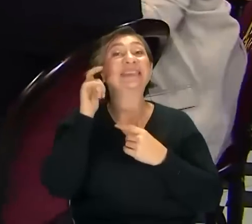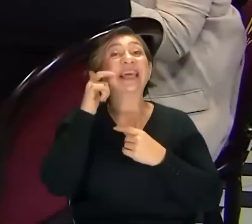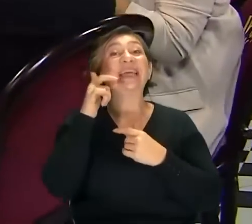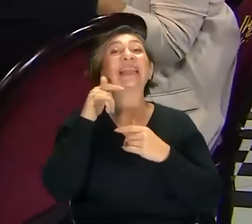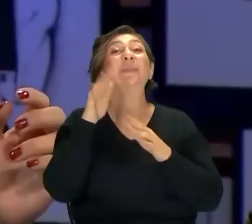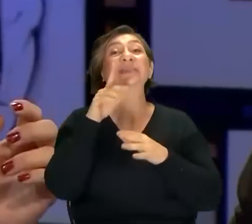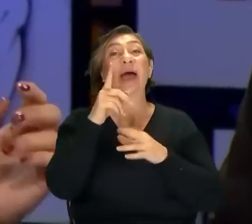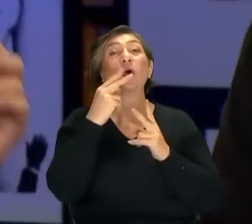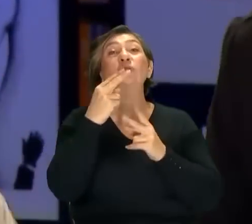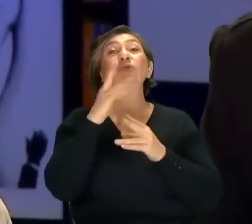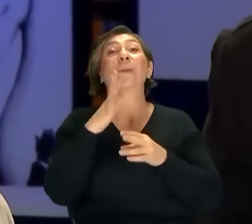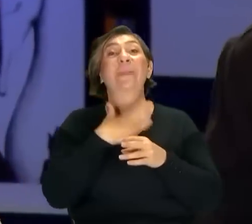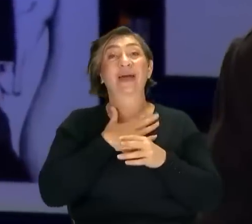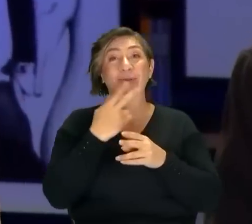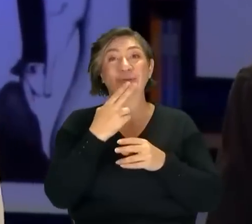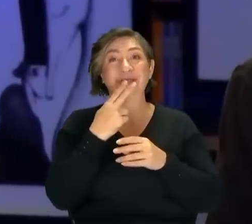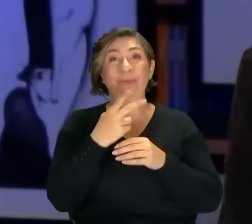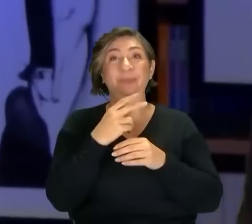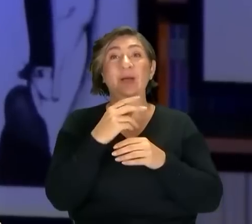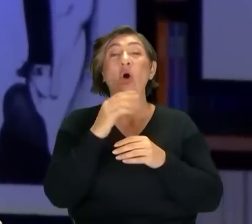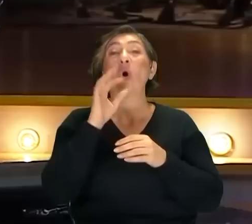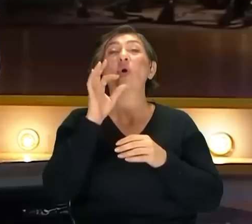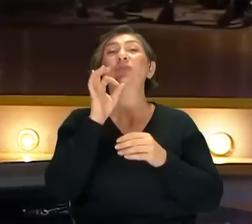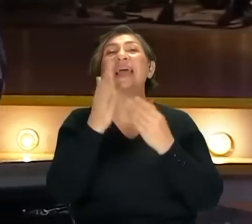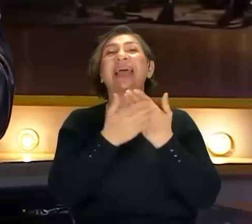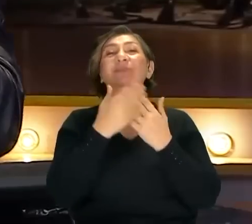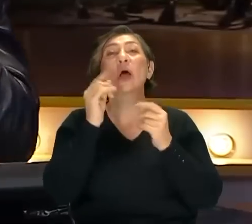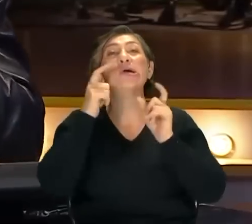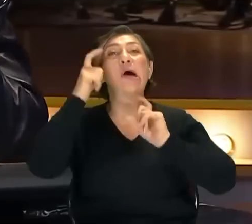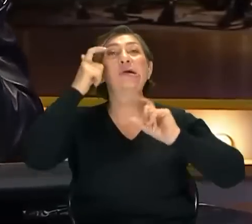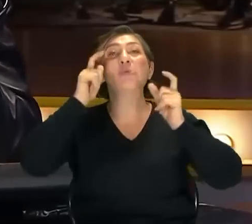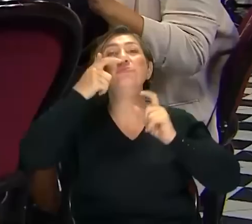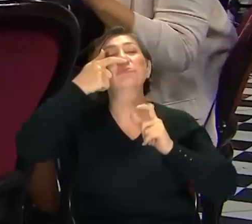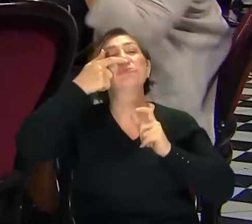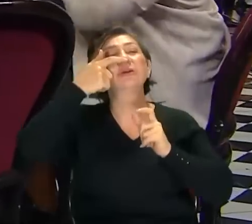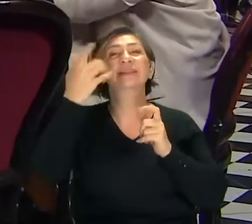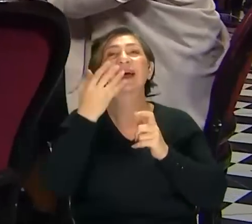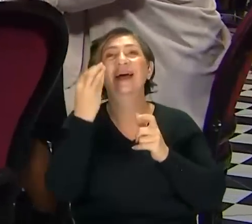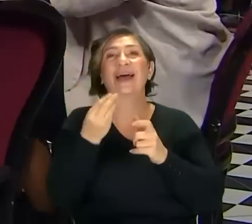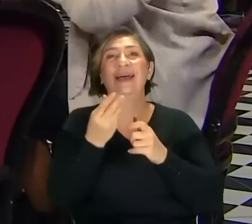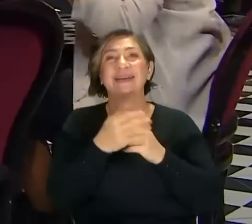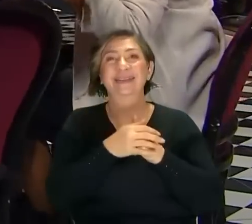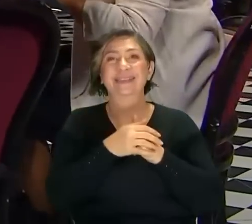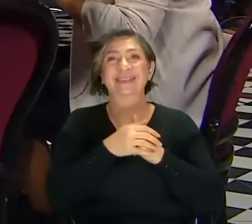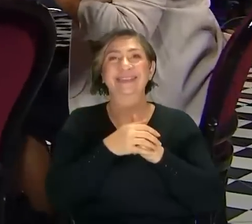takılamazdı? Sen konuşma ben konuşacağım. Olsan takar mısın ne olur? Öyle bir şey yaptı ki burnuna taksa şey daha iyiydi.